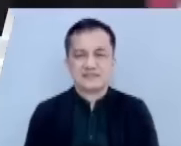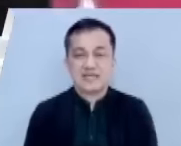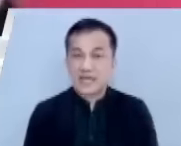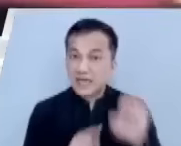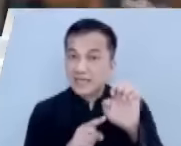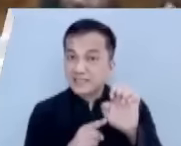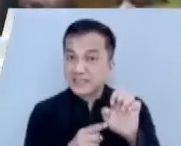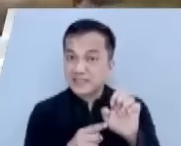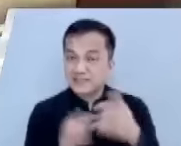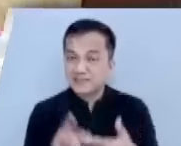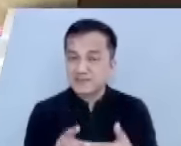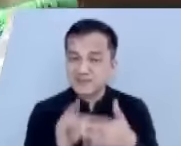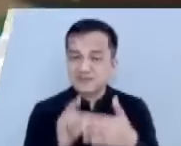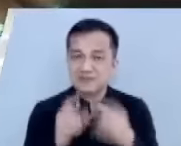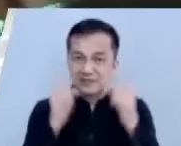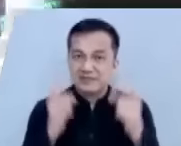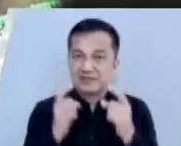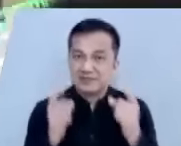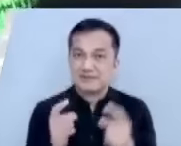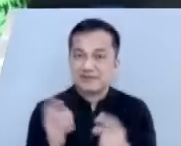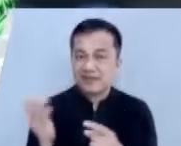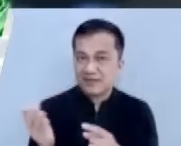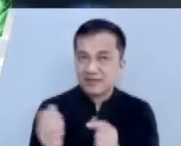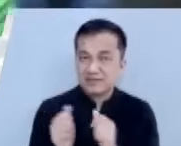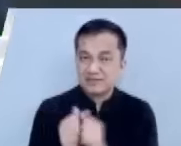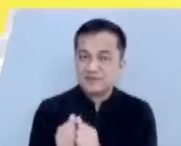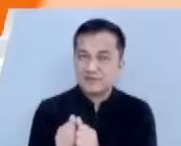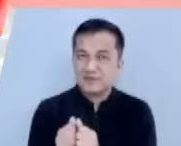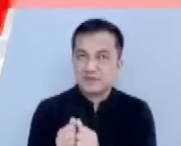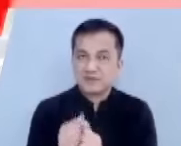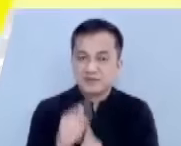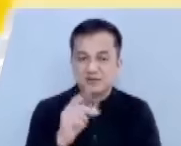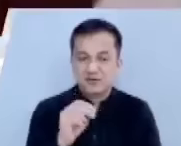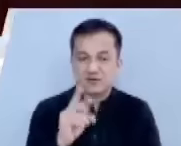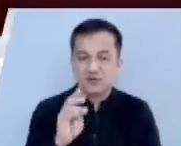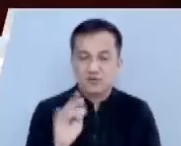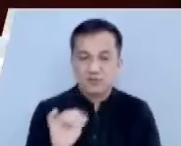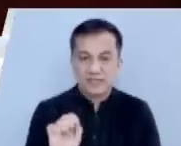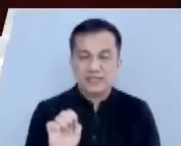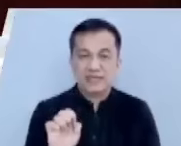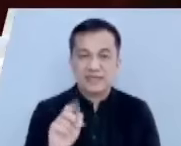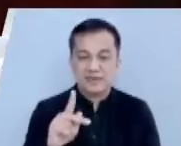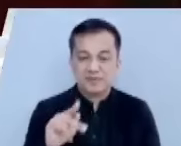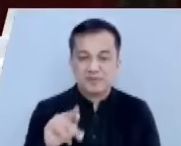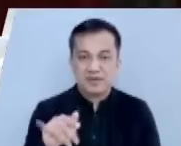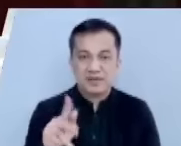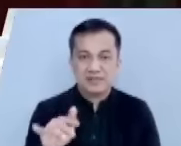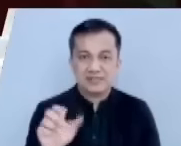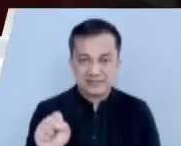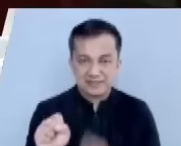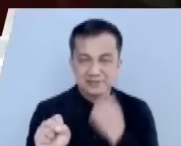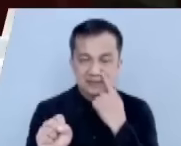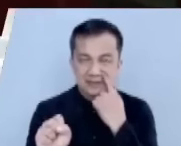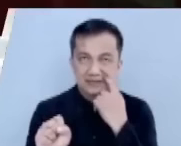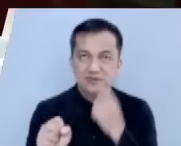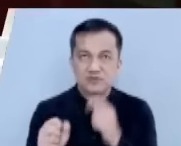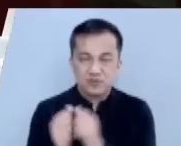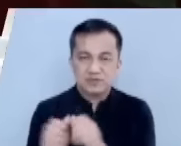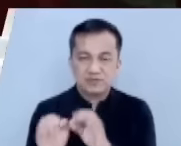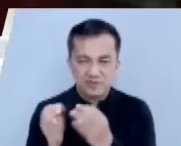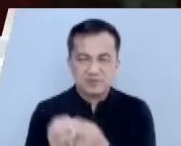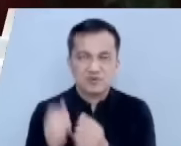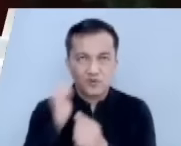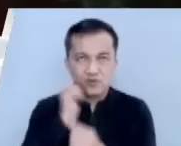magiging celebration kasama si Kobe Paras. With family, always, as much as possible with family. And I'm